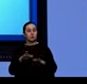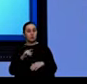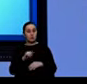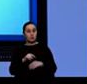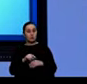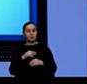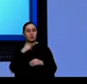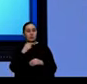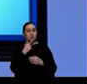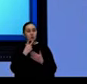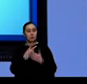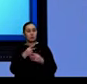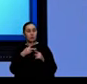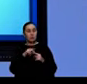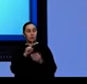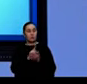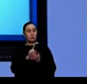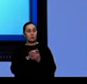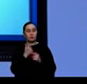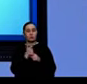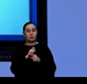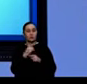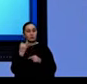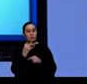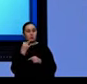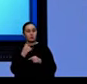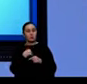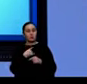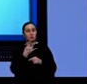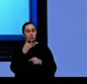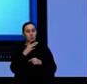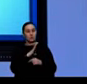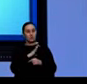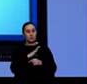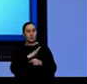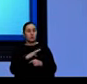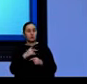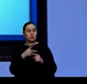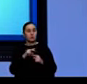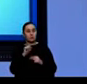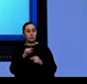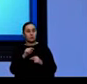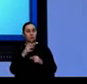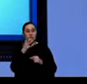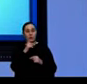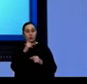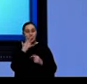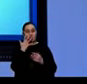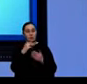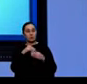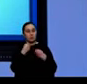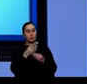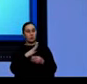yeching. Diqqat qiling, bu masala juda ham qiziqarli ekan. Menga yoqdi. Demak, qalamning